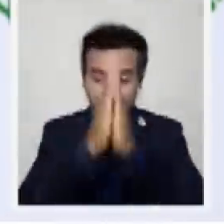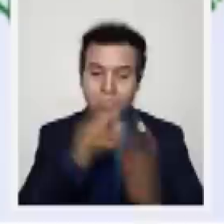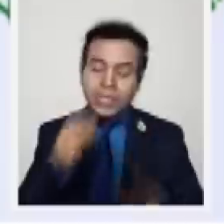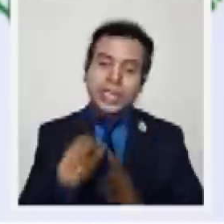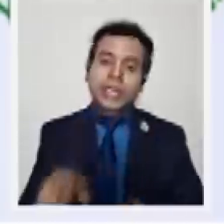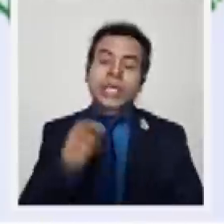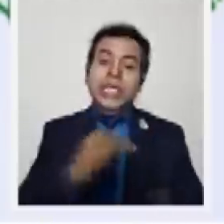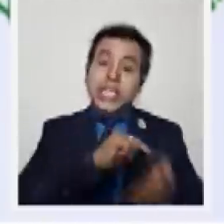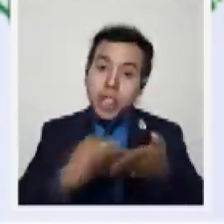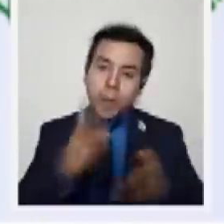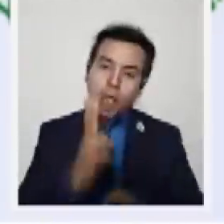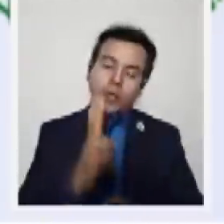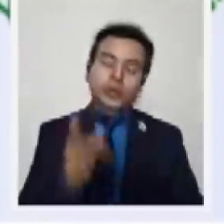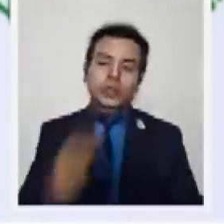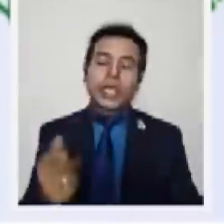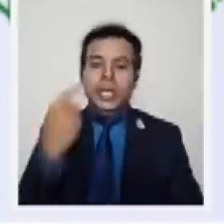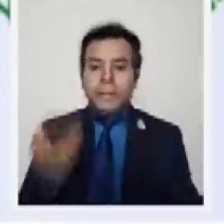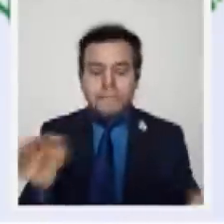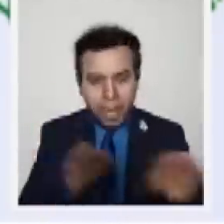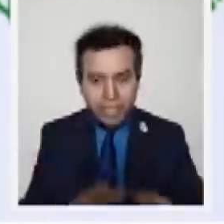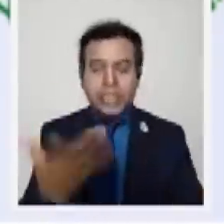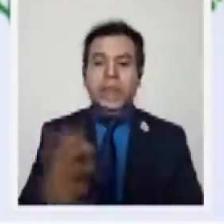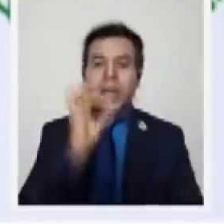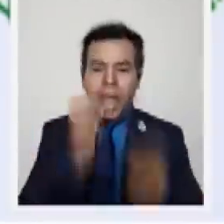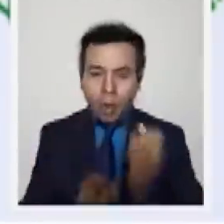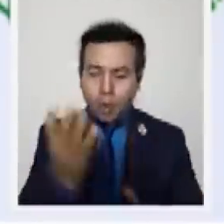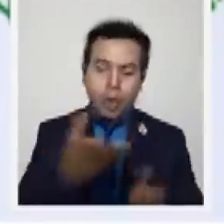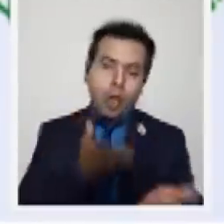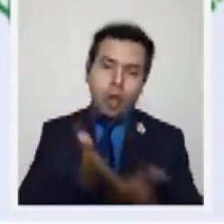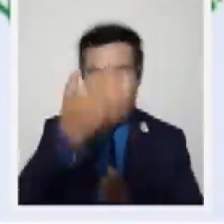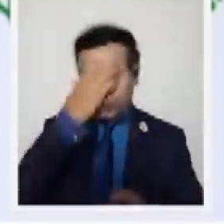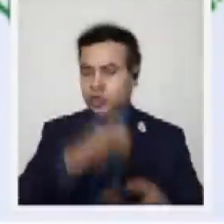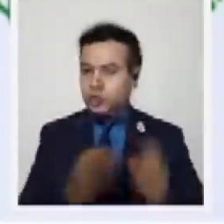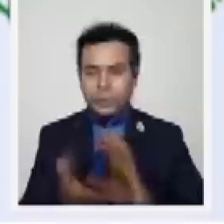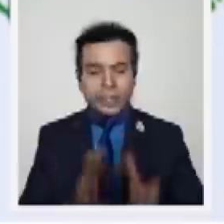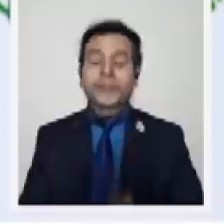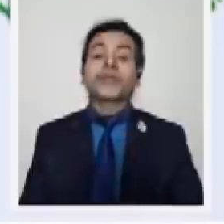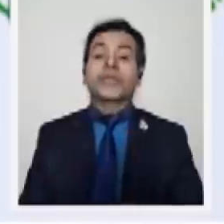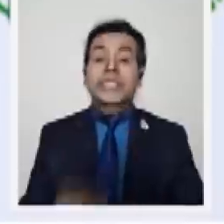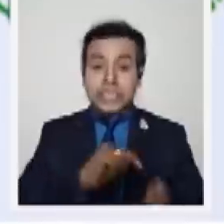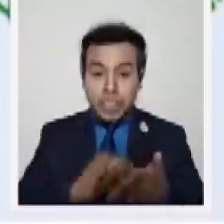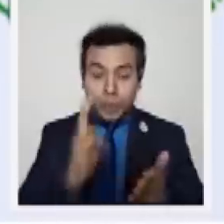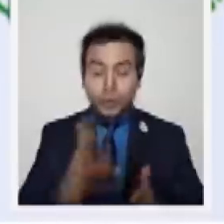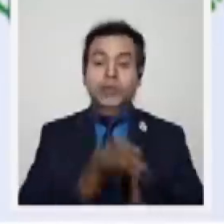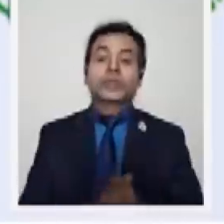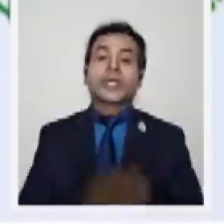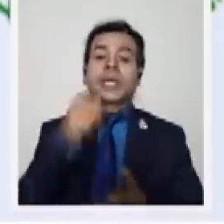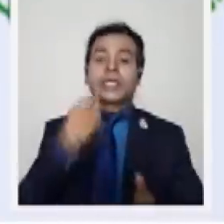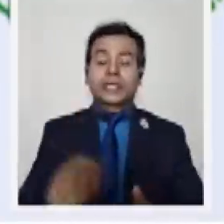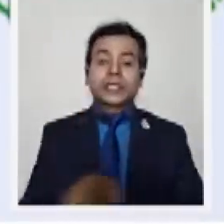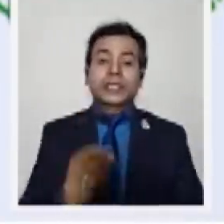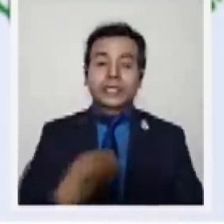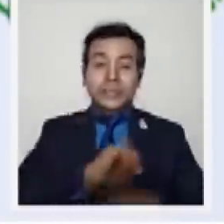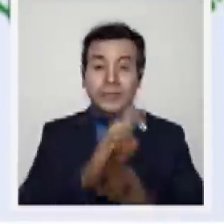নিজ ধর্মীয় বিধি অনুযায়ী সতর্কতা অবলম্বন করে দাফন এবং সৎকার করা যায়। নিয়ম অনুযায়ী মৃতদেহের